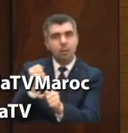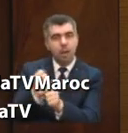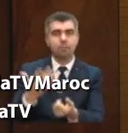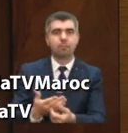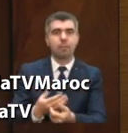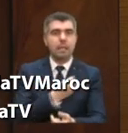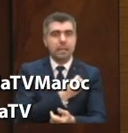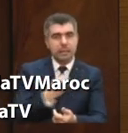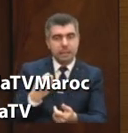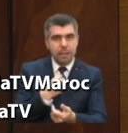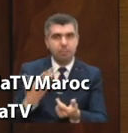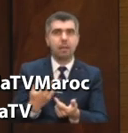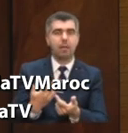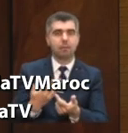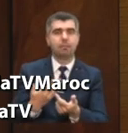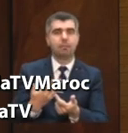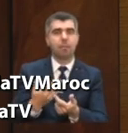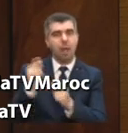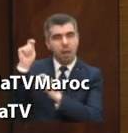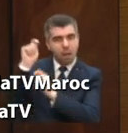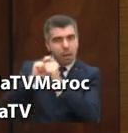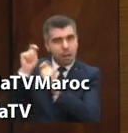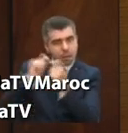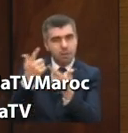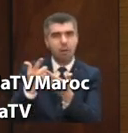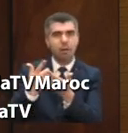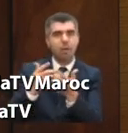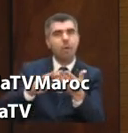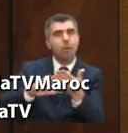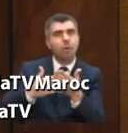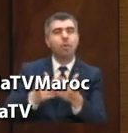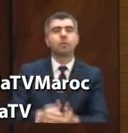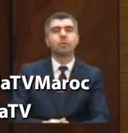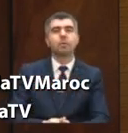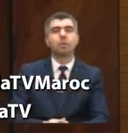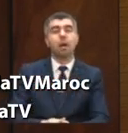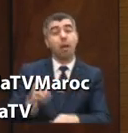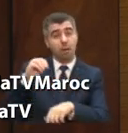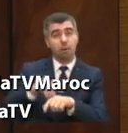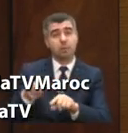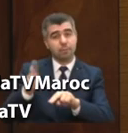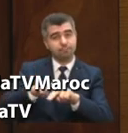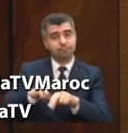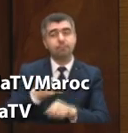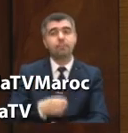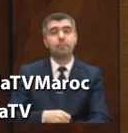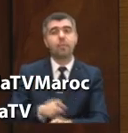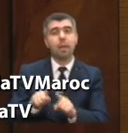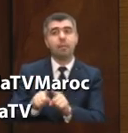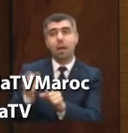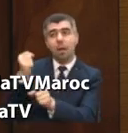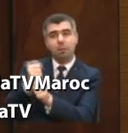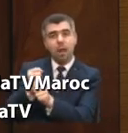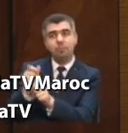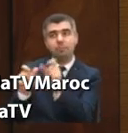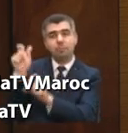في مجال الصحة المدنية والعسكرية وباقي القطاعات العمومية، كما نحيي أيضا المستخدمين